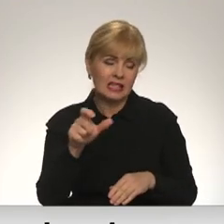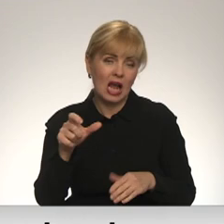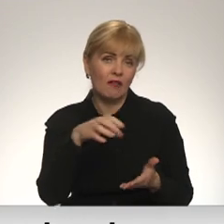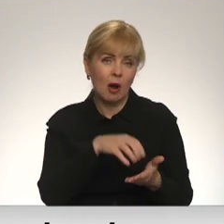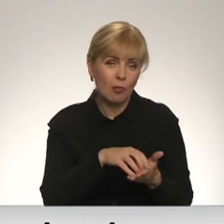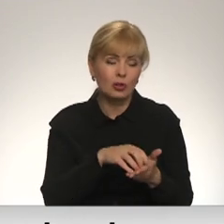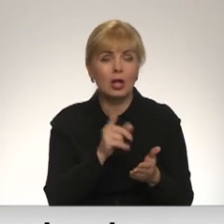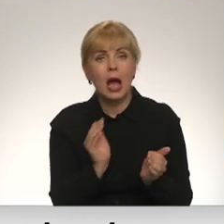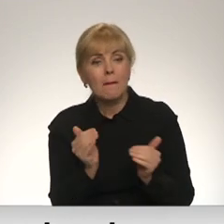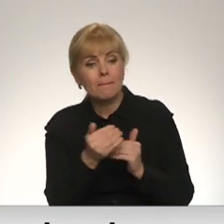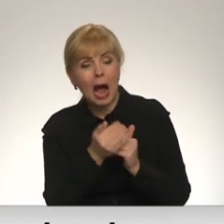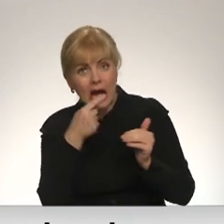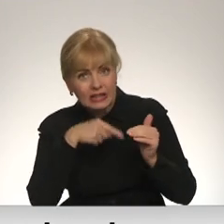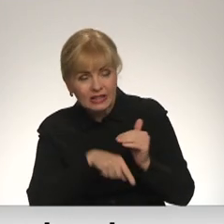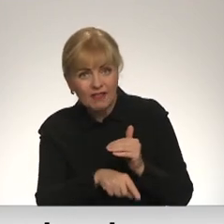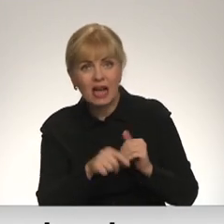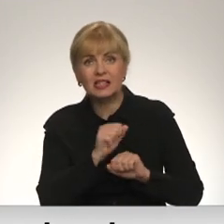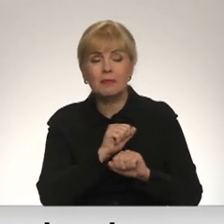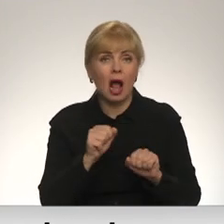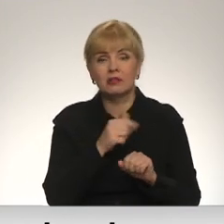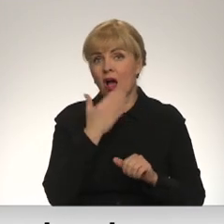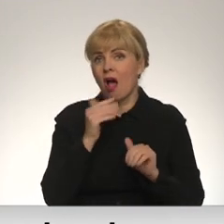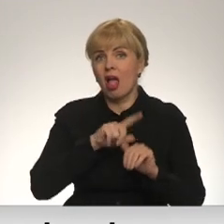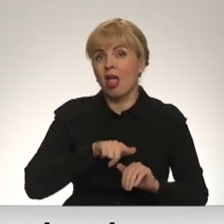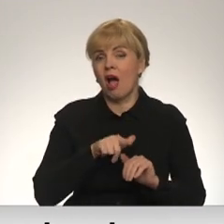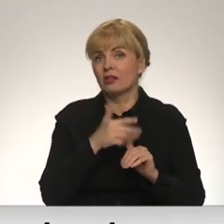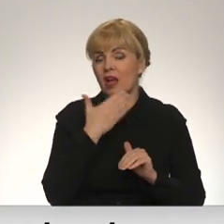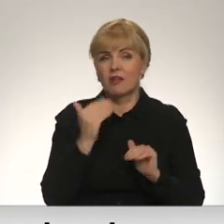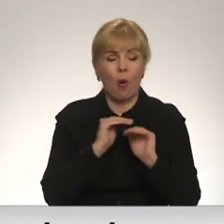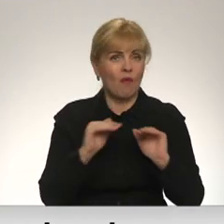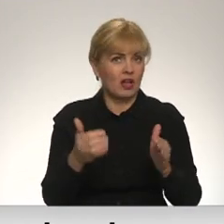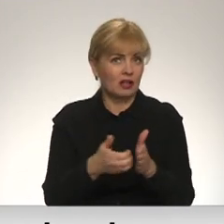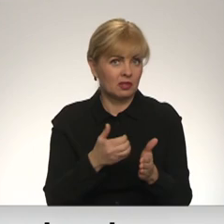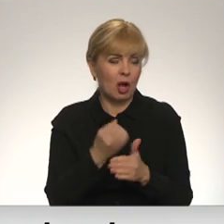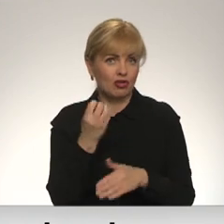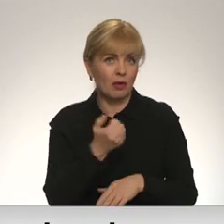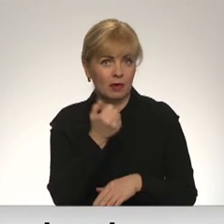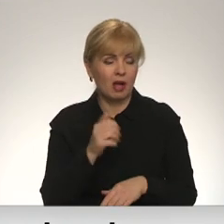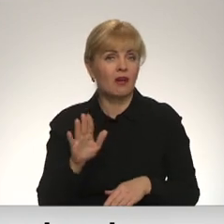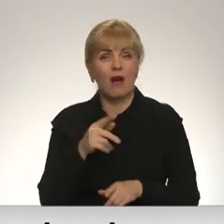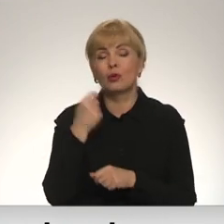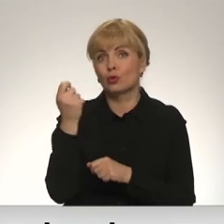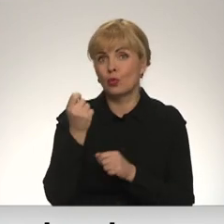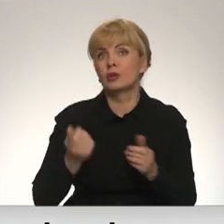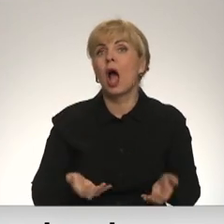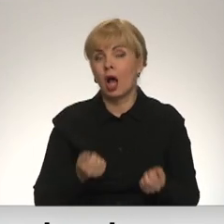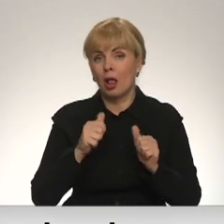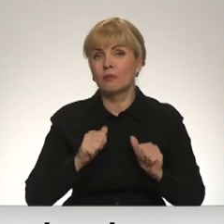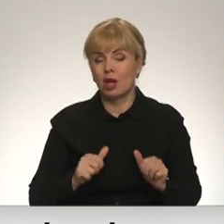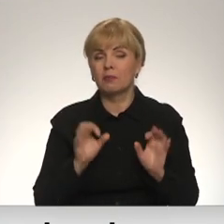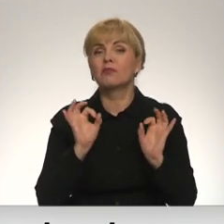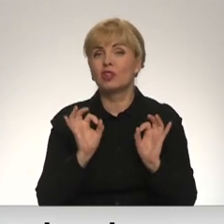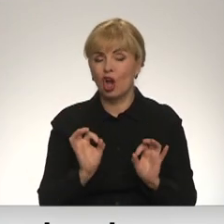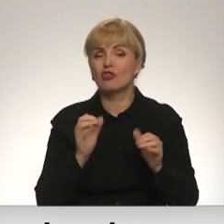bumbu patvērtnes, Latvijā oficiāli netiek izmantotas jau 14 gadus, bet Valsts ugunsdzēsības un glābšanas dienestā atzīst,